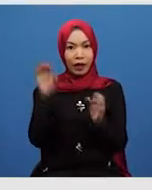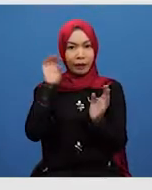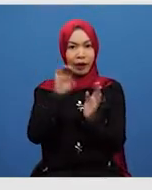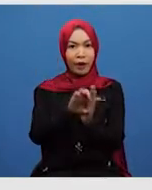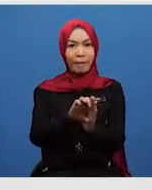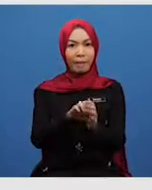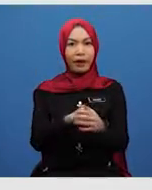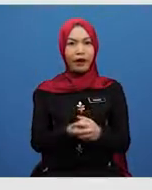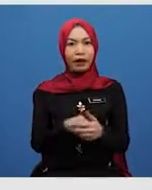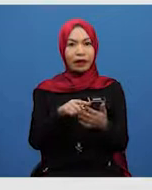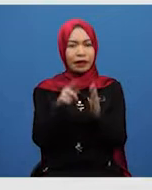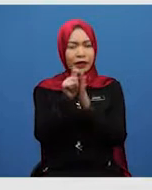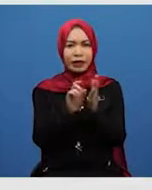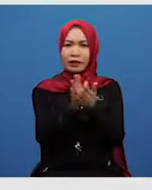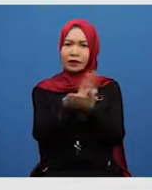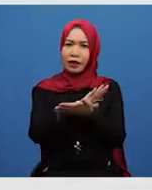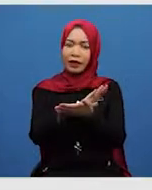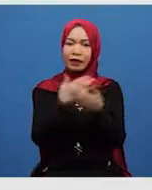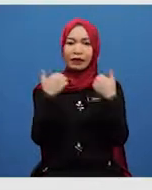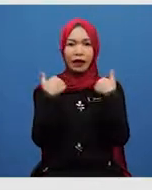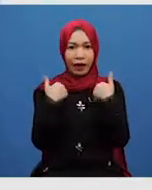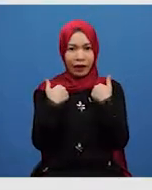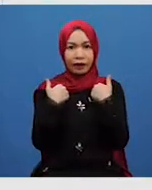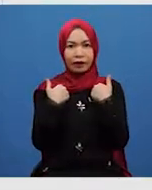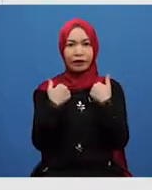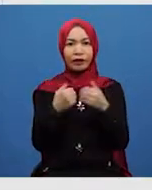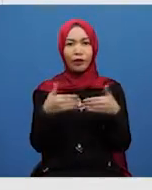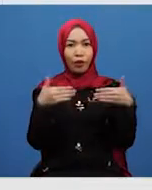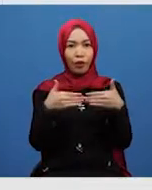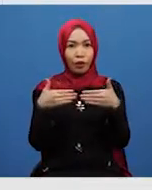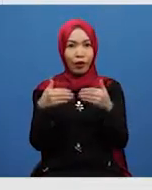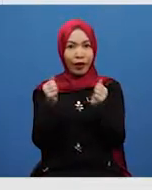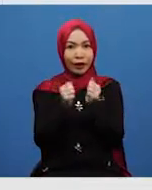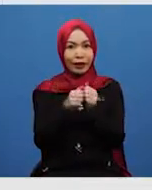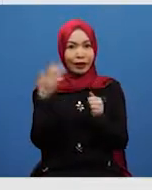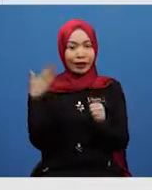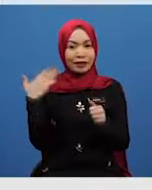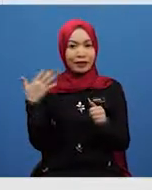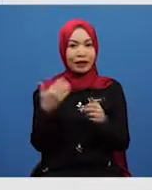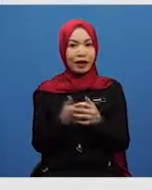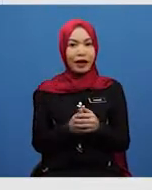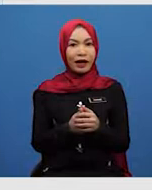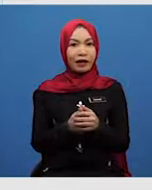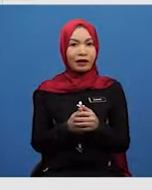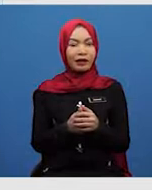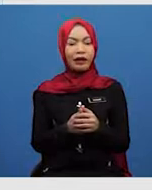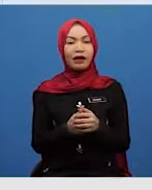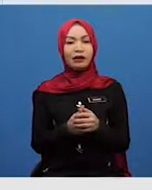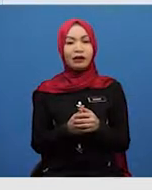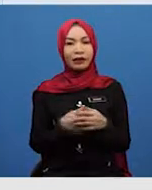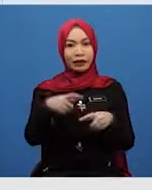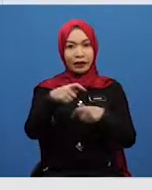berlaku kerana adanya kaitan langsung dengan perkembangan sejarah Sosio politik yang berlaku di